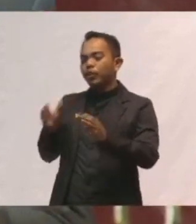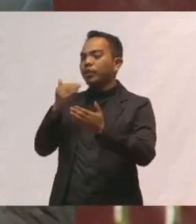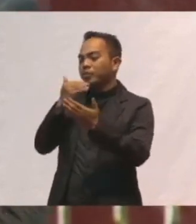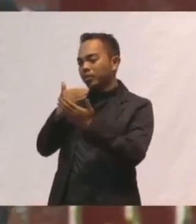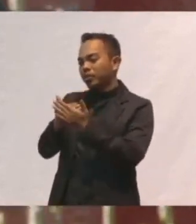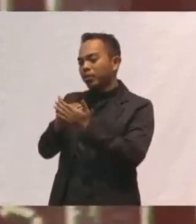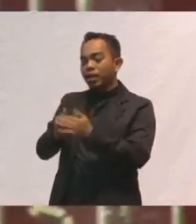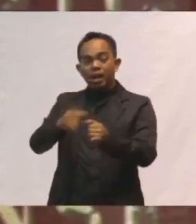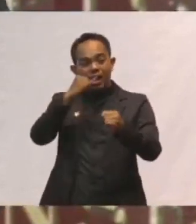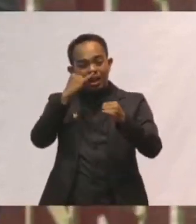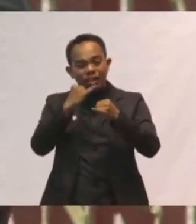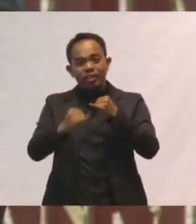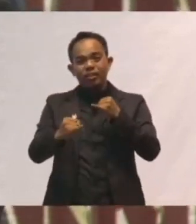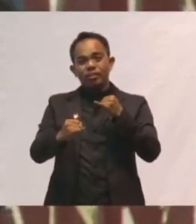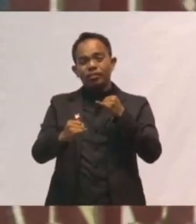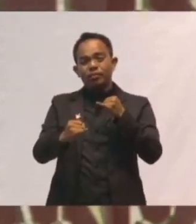Akhirnya